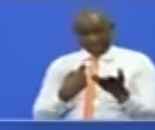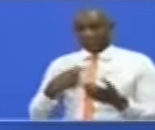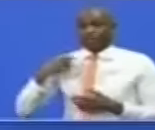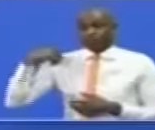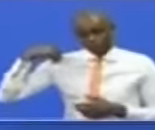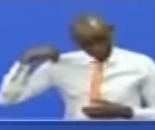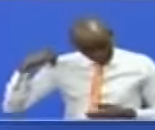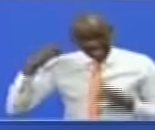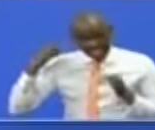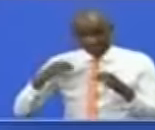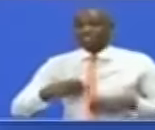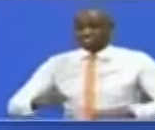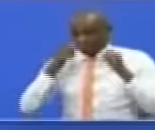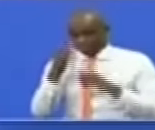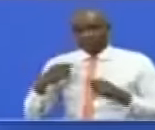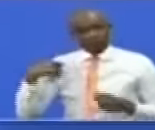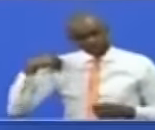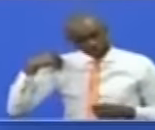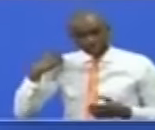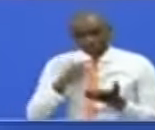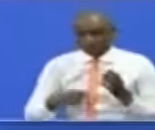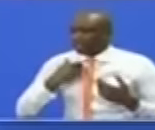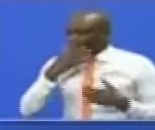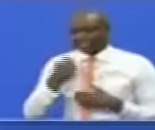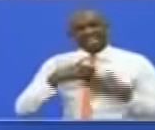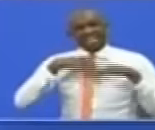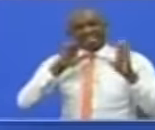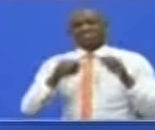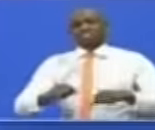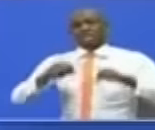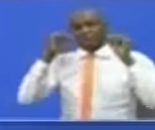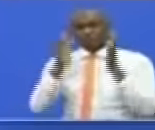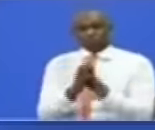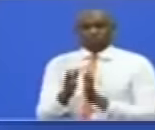mimi ndio mwenyekiti, kwa hiyo ningesema niwachane na mwenyekiti wa mambo ya